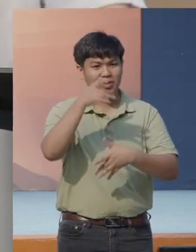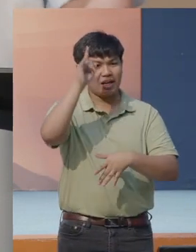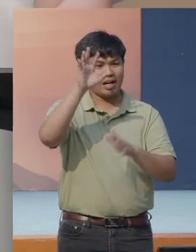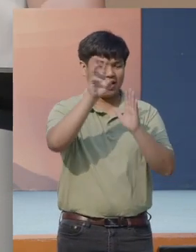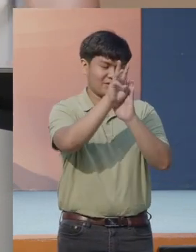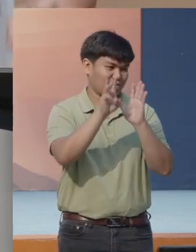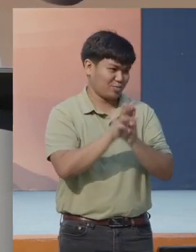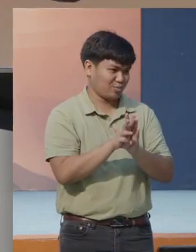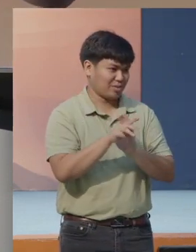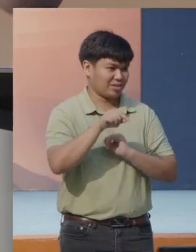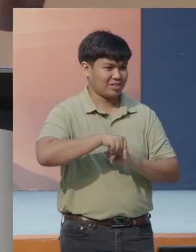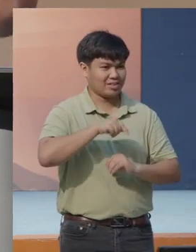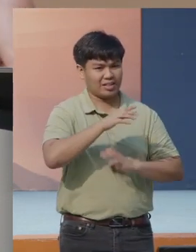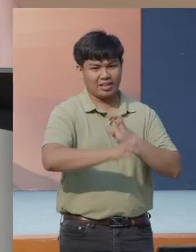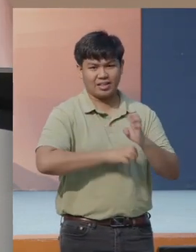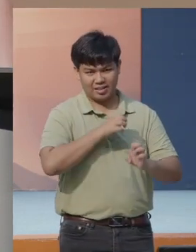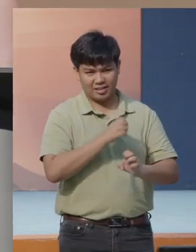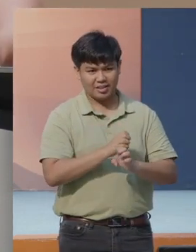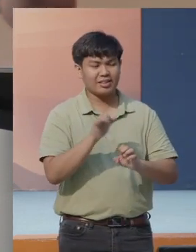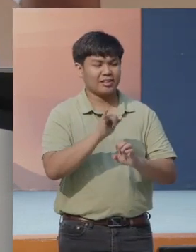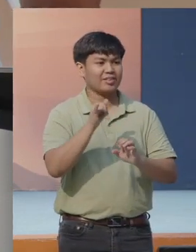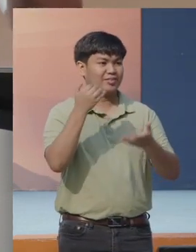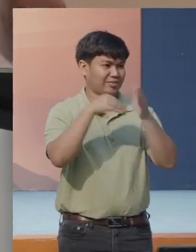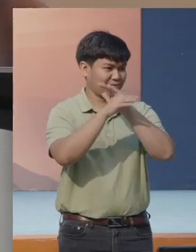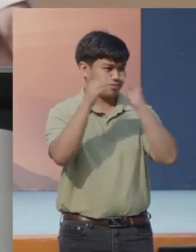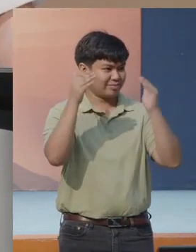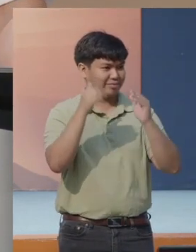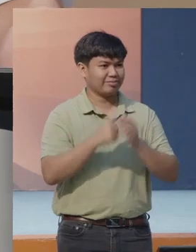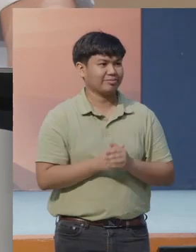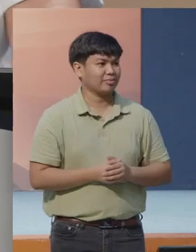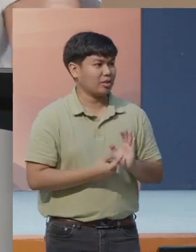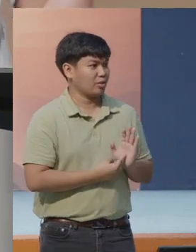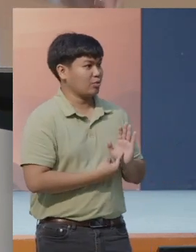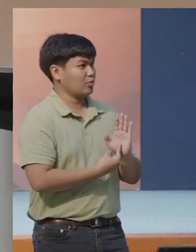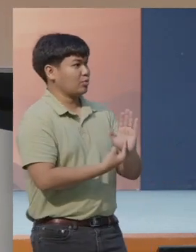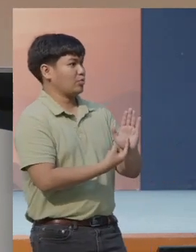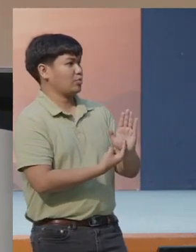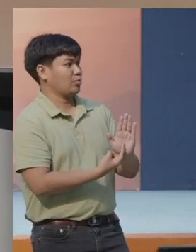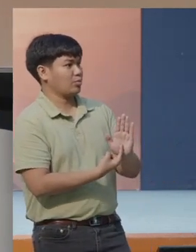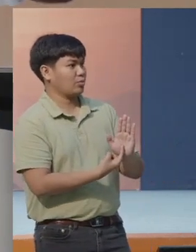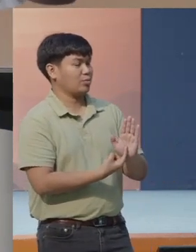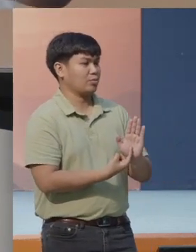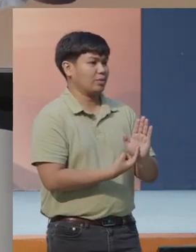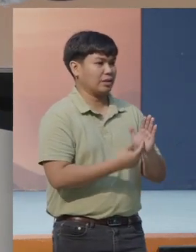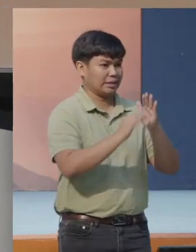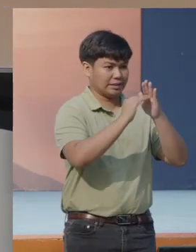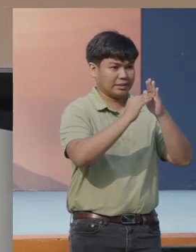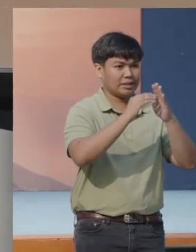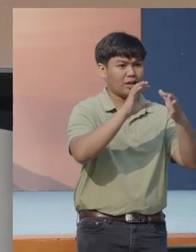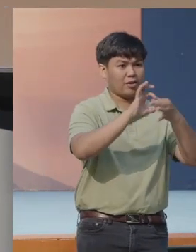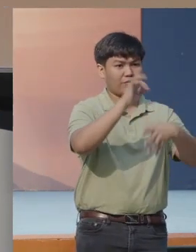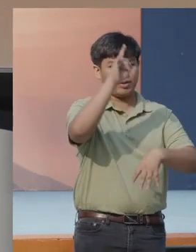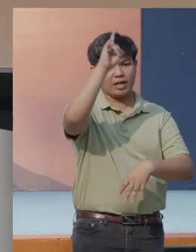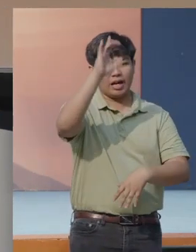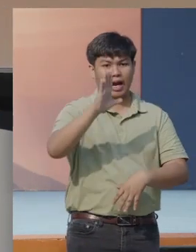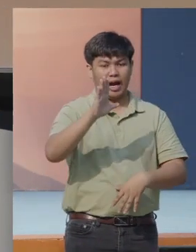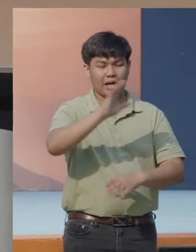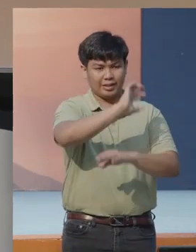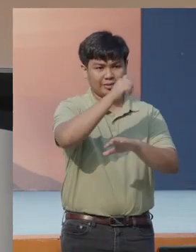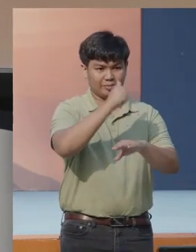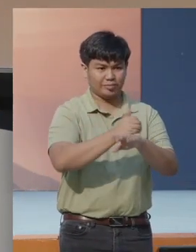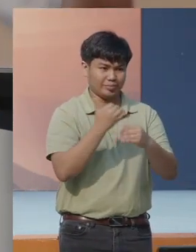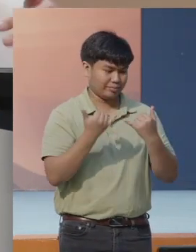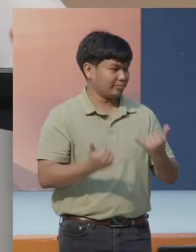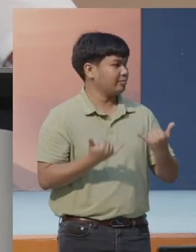dito sa lupa para ng sa langit. Ibig sabihin yan, yung city of God, ini-establish